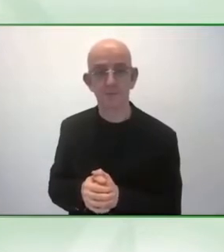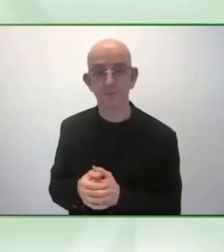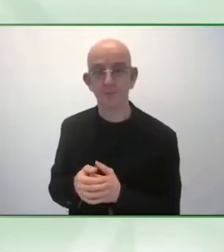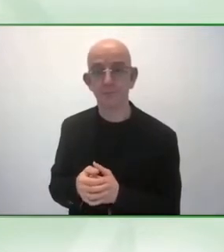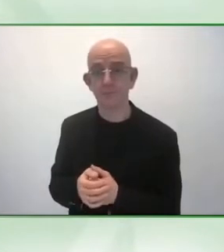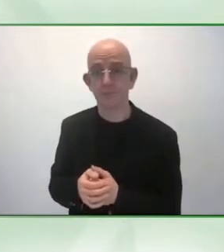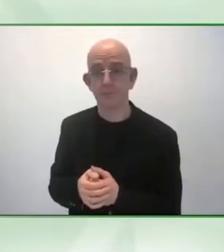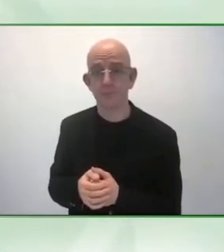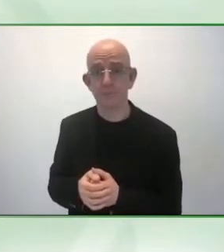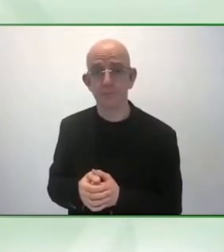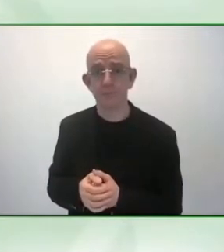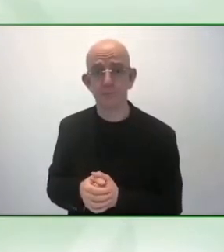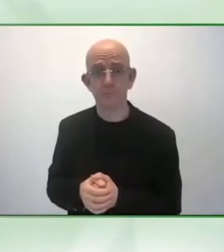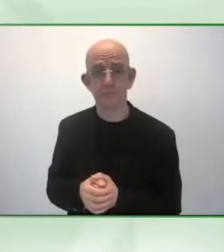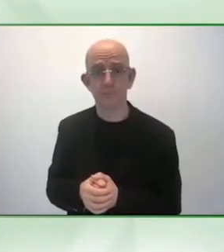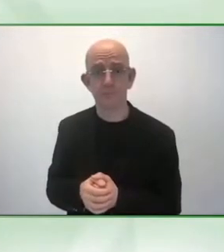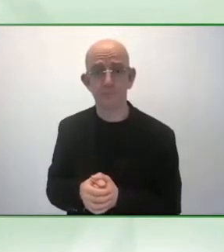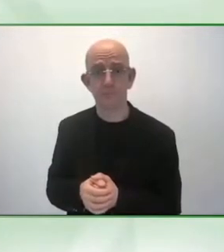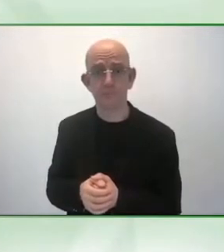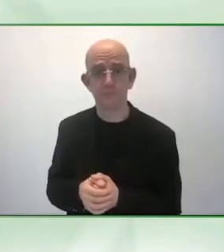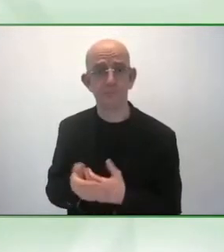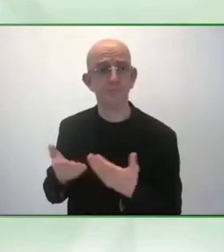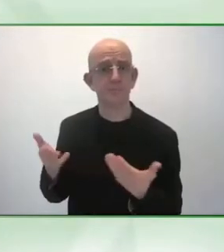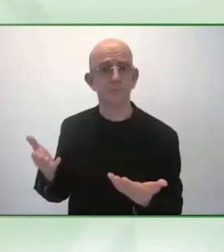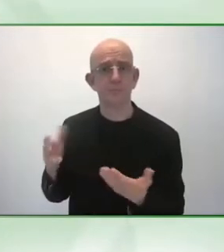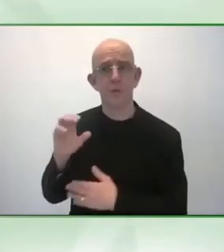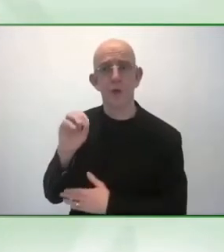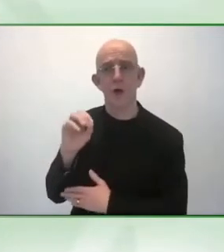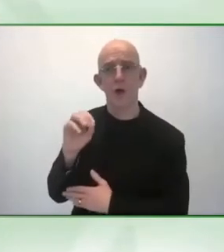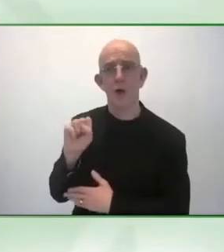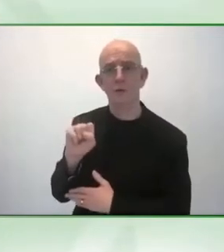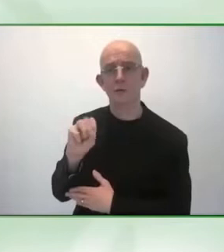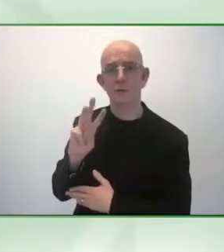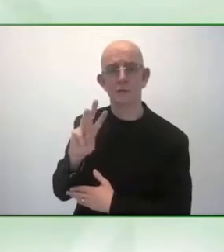Einladung für das Zero Project zur Interview.